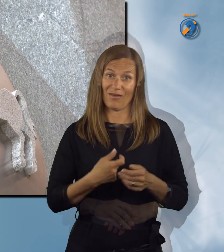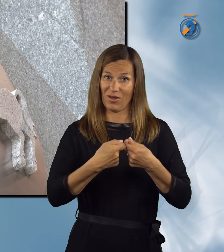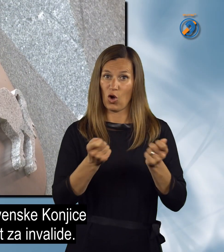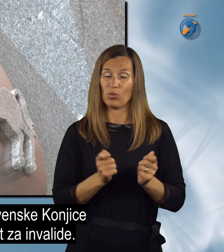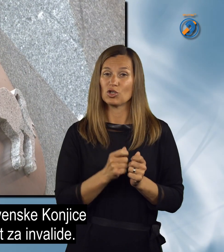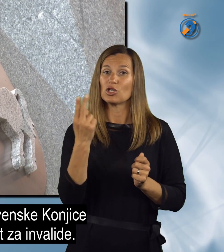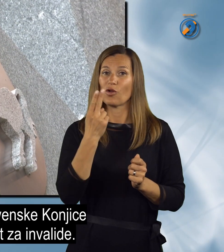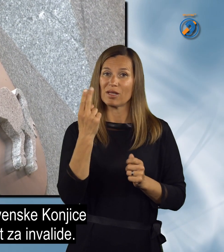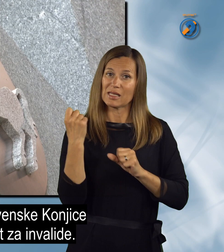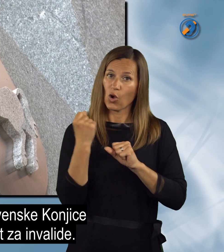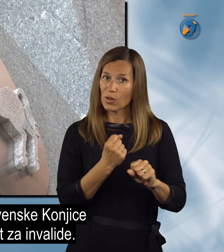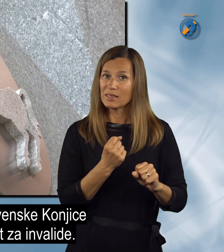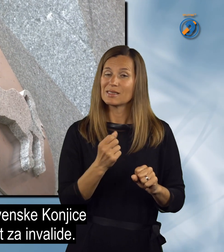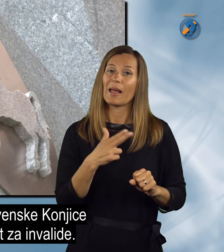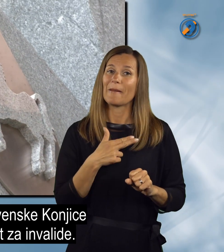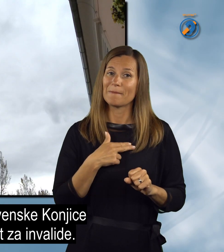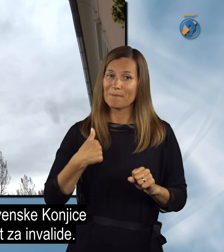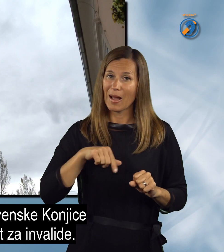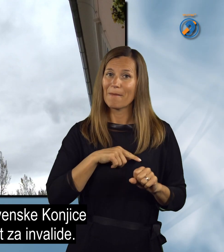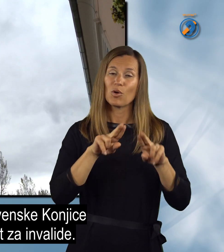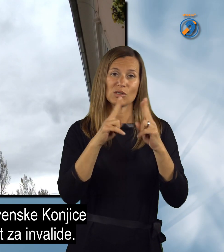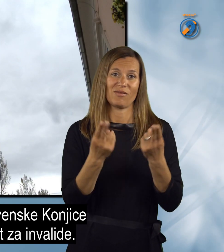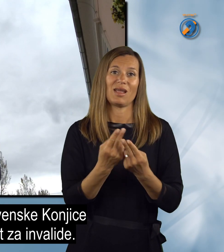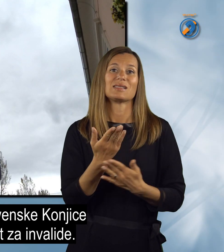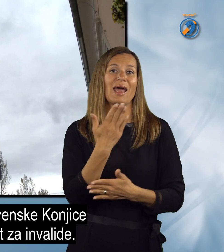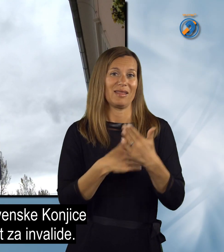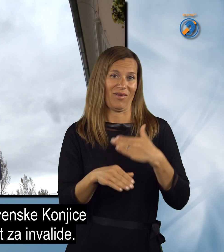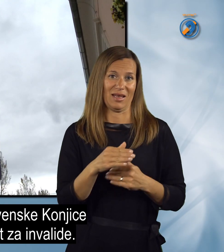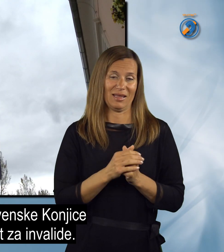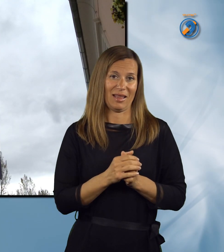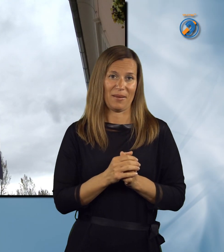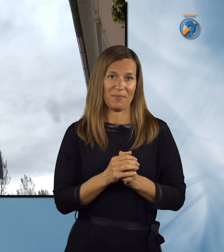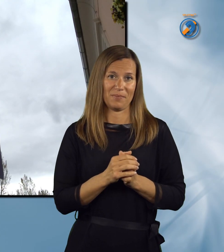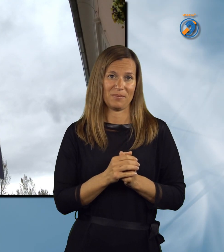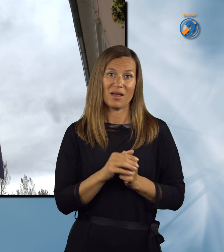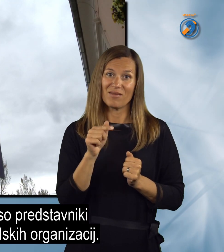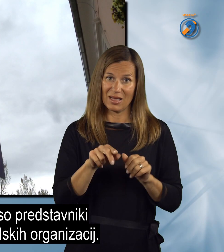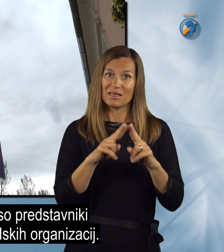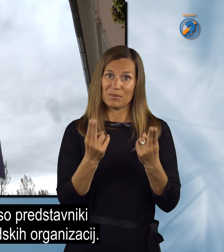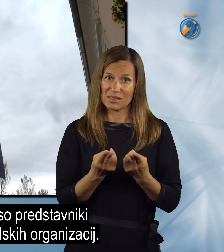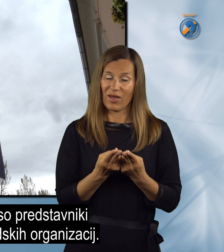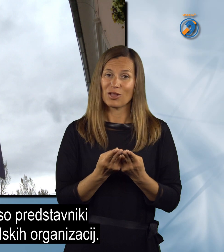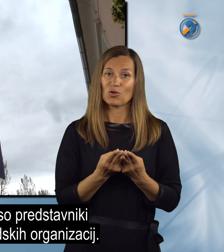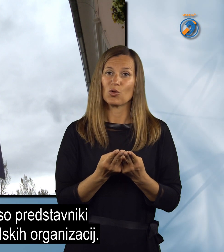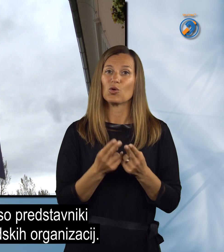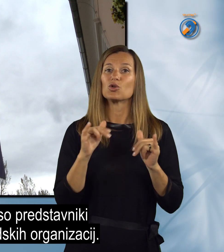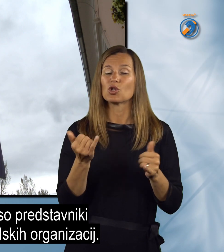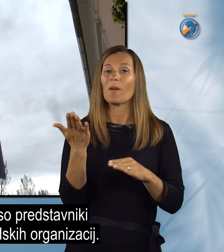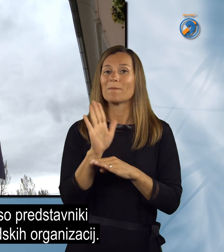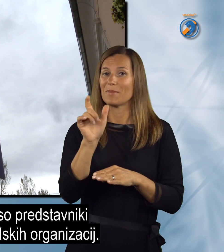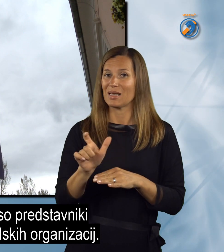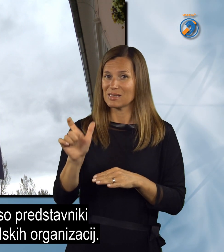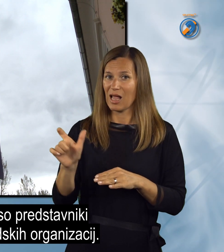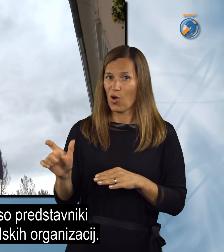V občini Slovenske Konjice imamo svet za invalide. V tem svetu